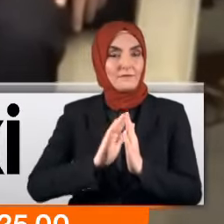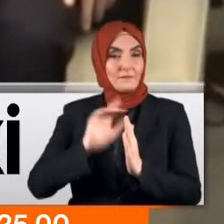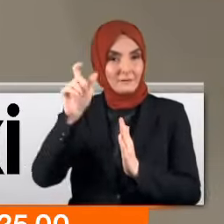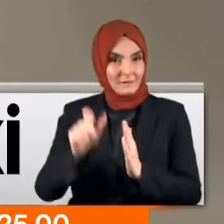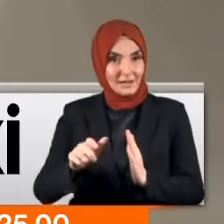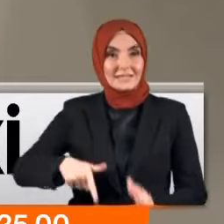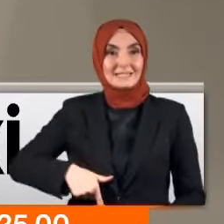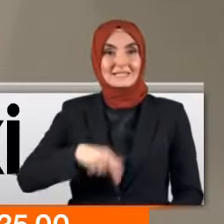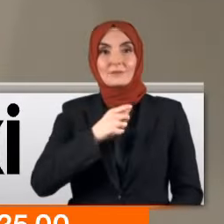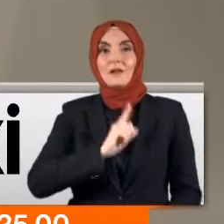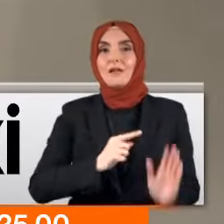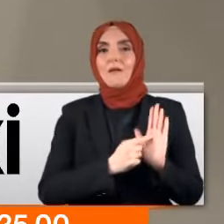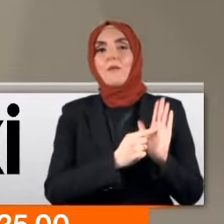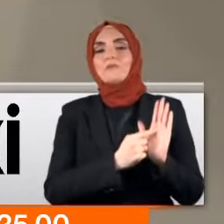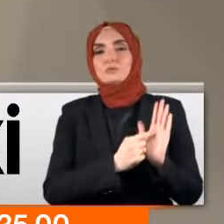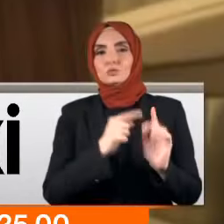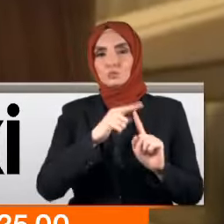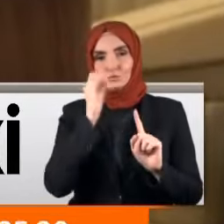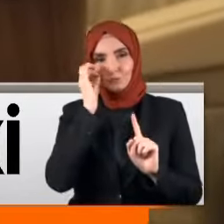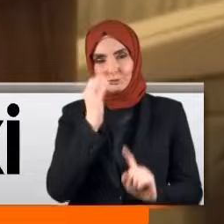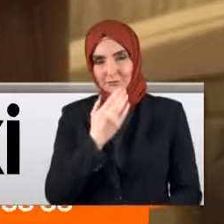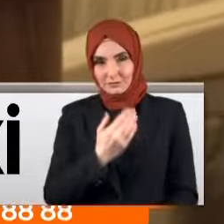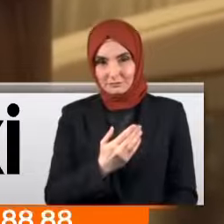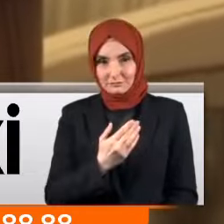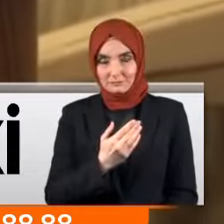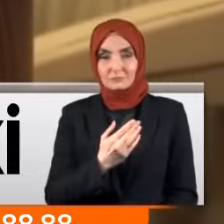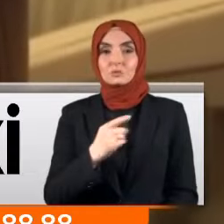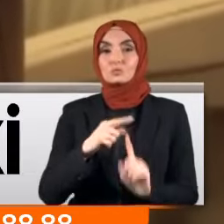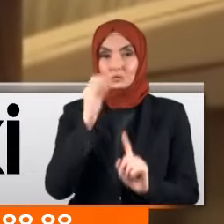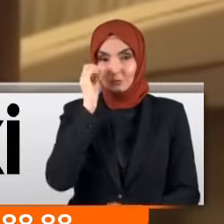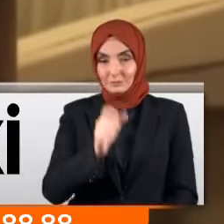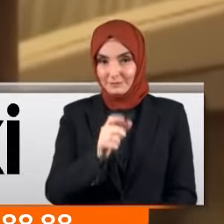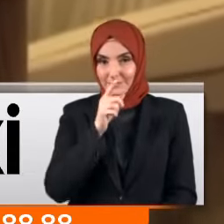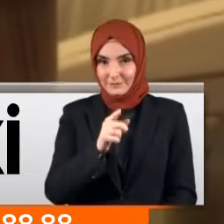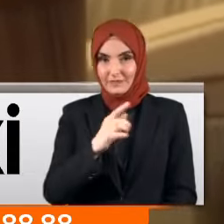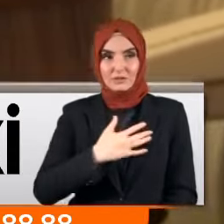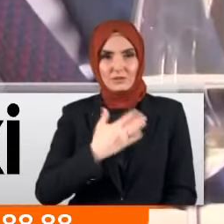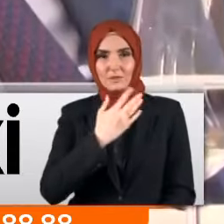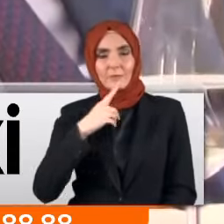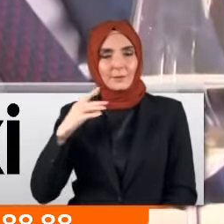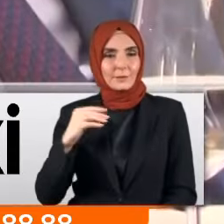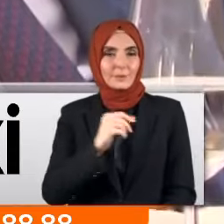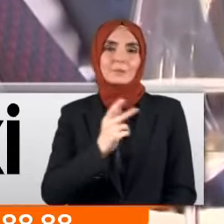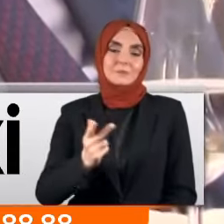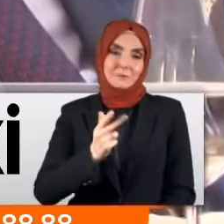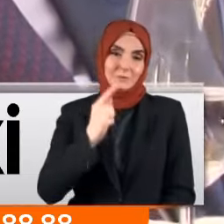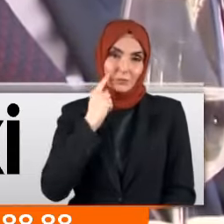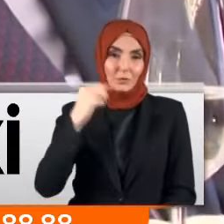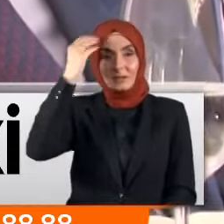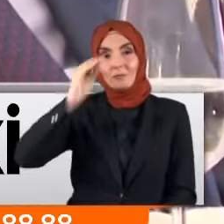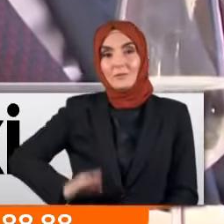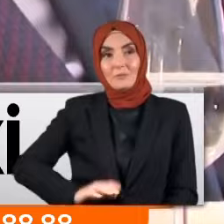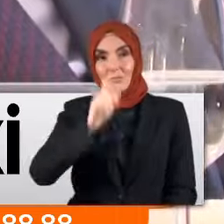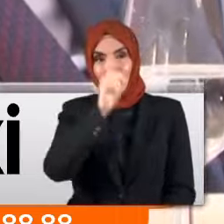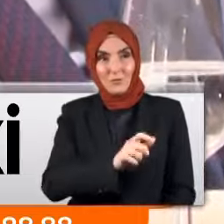aday gösterilmeyen Tunç Soyer. Soyer, CHP'ye zehir zemberek sözlerle yüklenmekle kalmadı, İmamoğlu'na da kendi